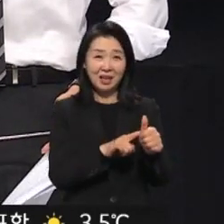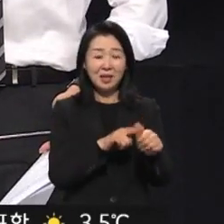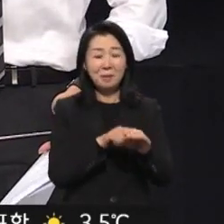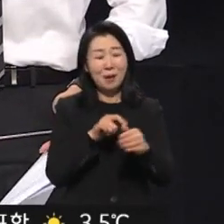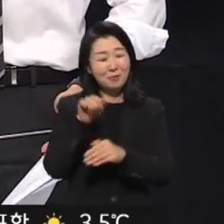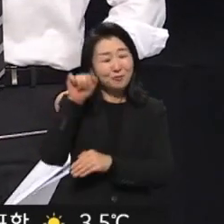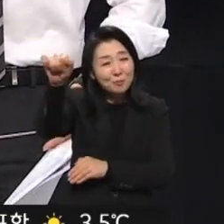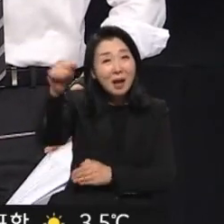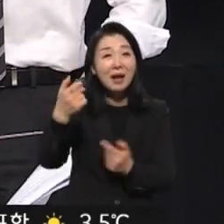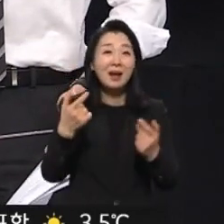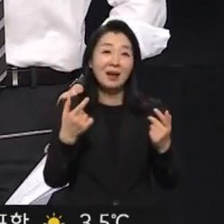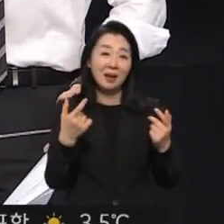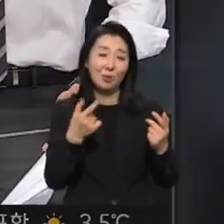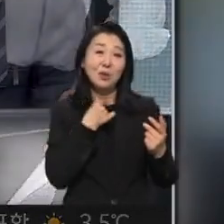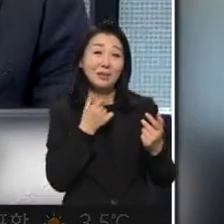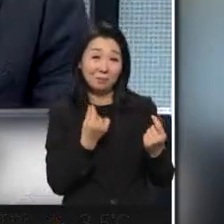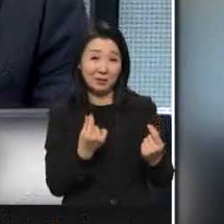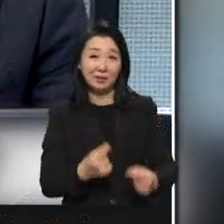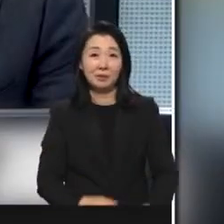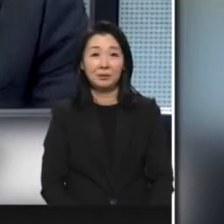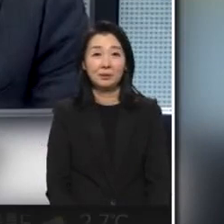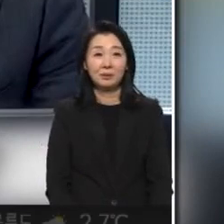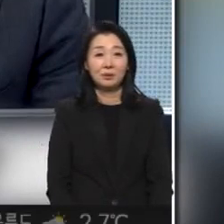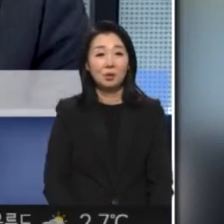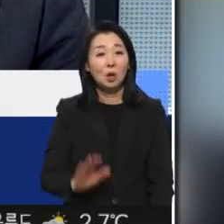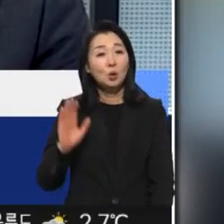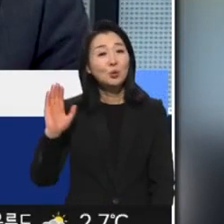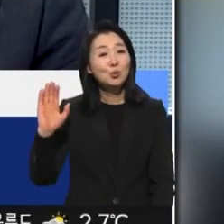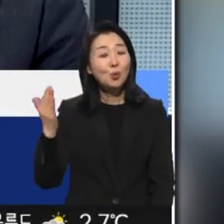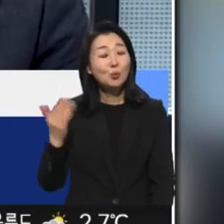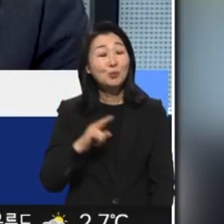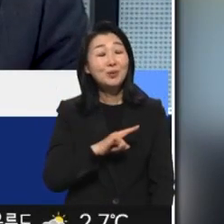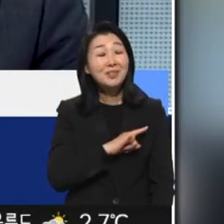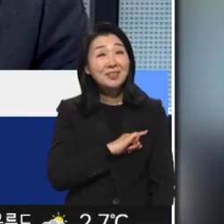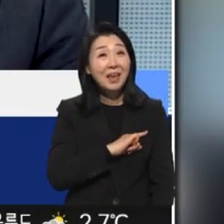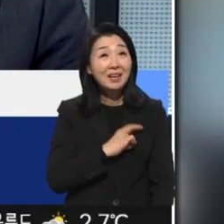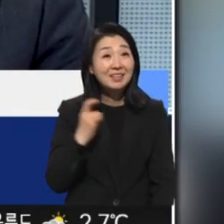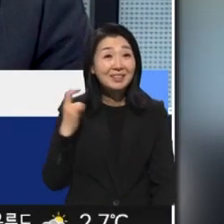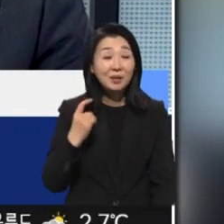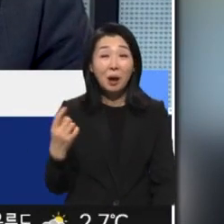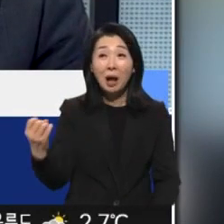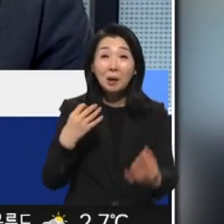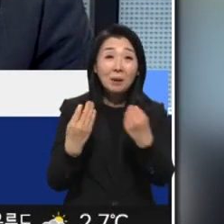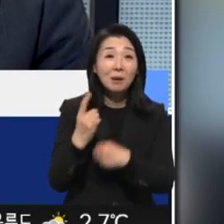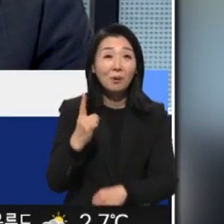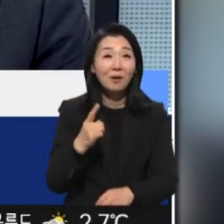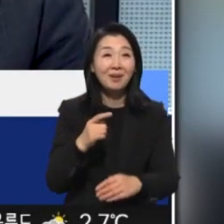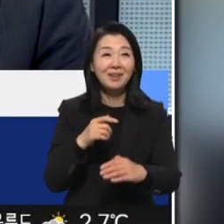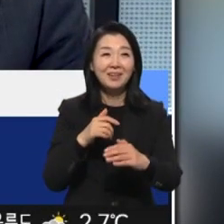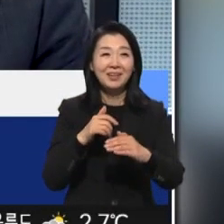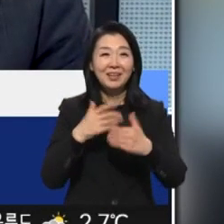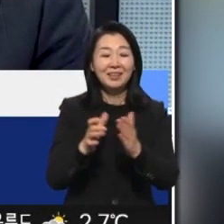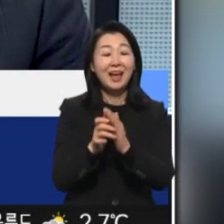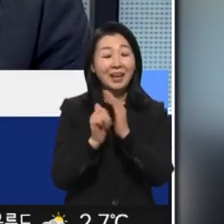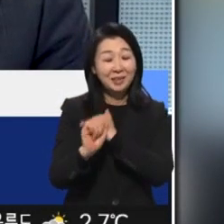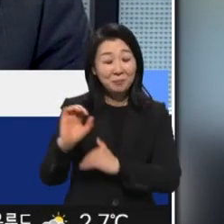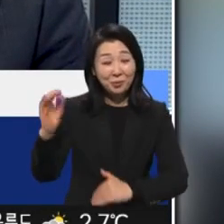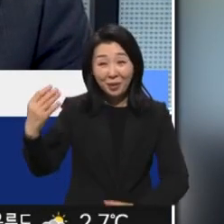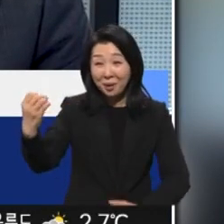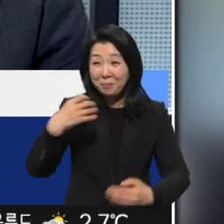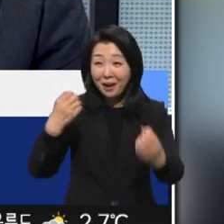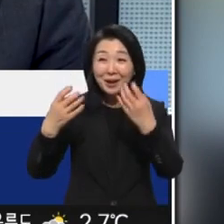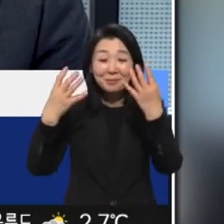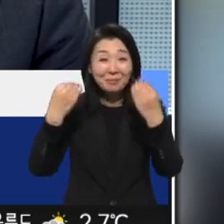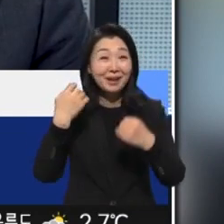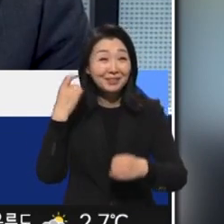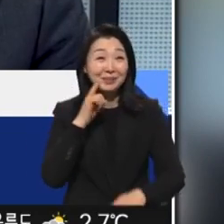것 같다는 반론도 있습니다. 요즘 제일 많이 듣는다는 말이 당대표 되세요 이 말이다라고